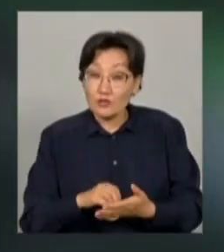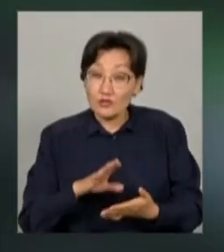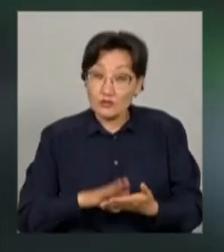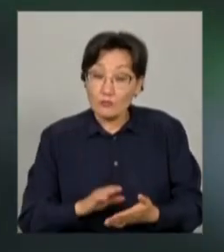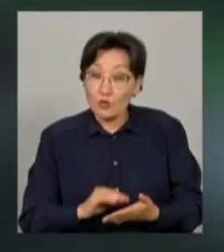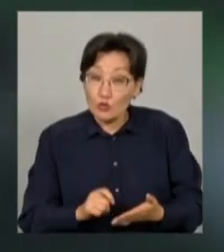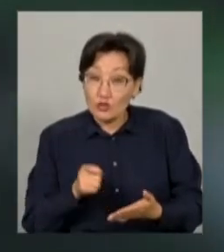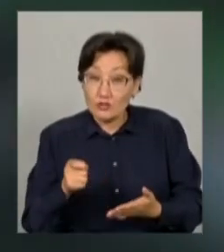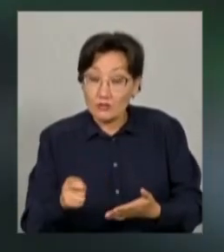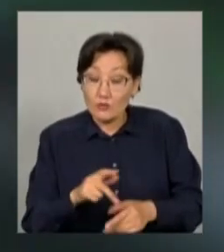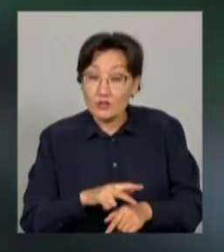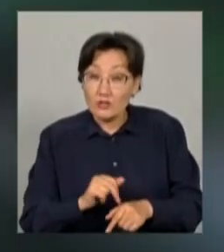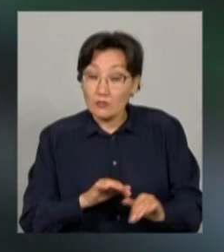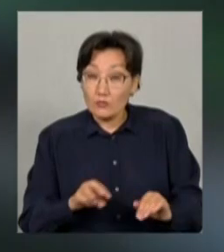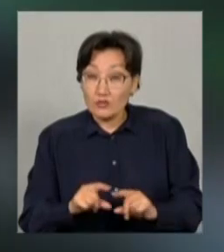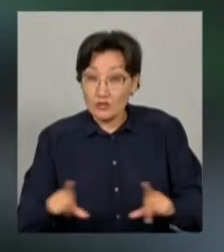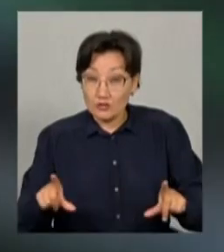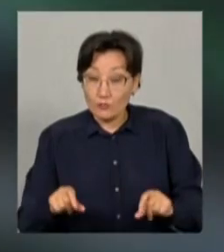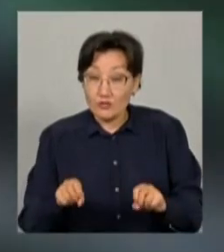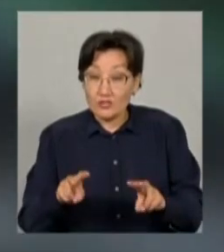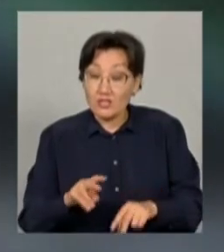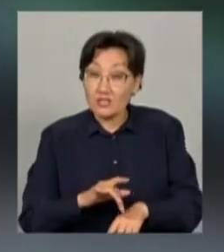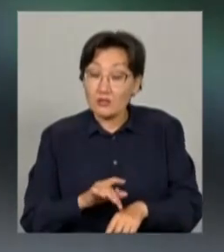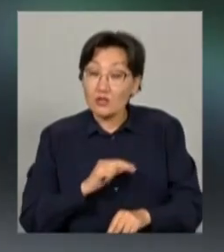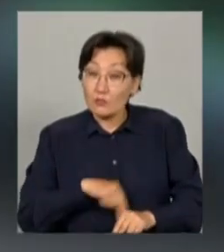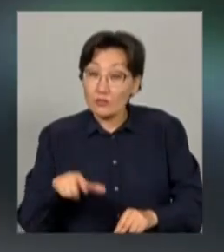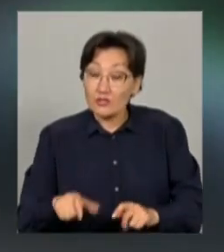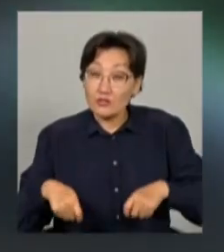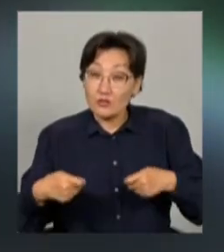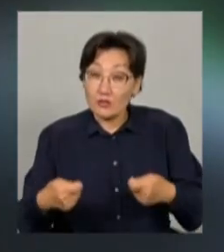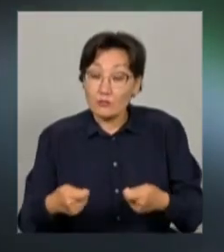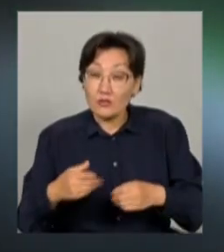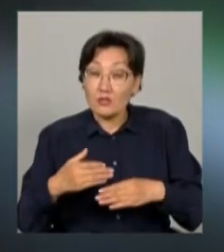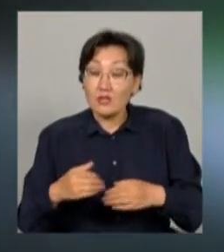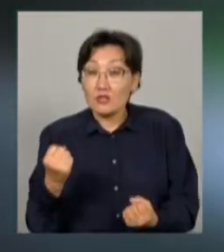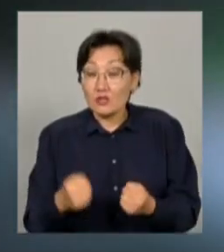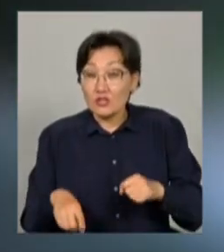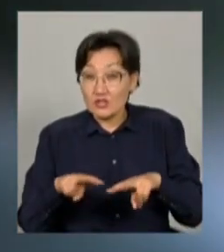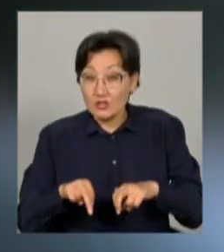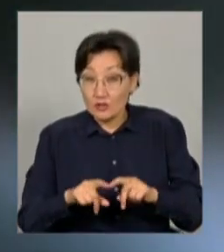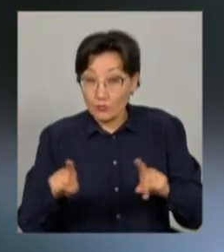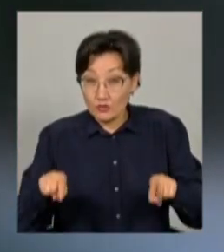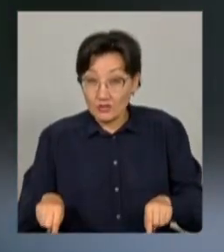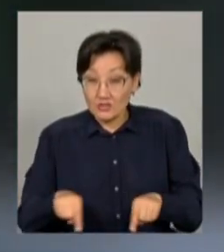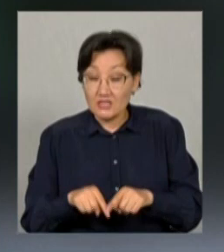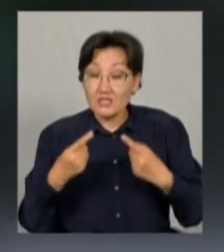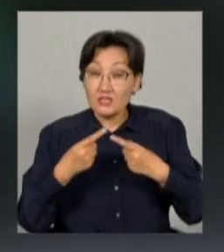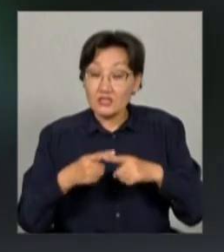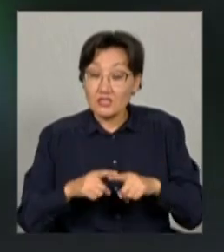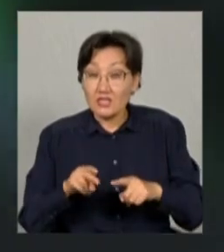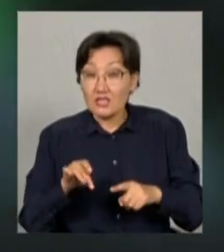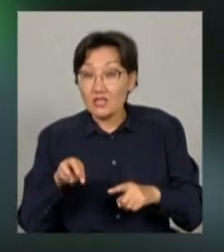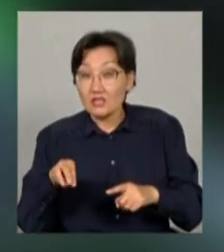тіркеуге өтініш, ішкі істер органдарының уәкілетті қызметкерлері берген көлік құралын тексеру актісі және техникалық